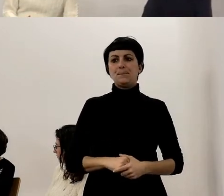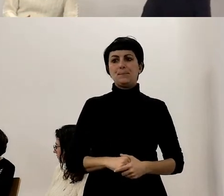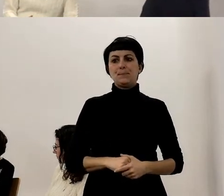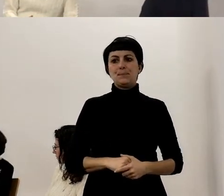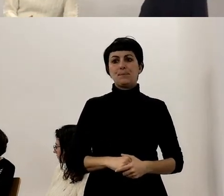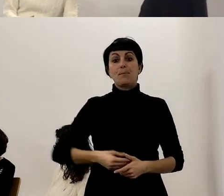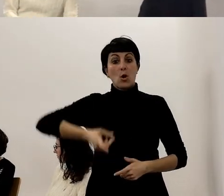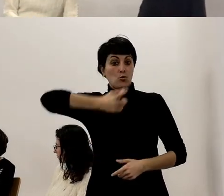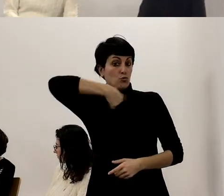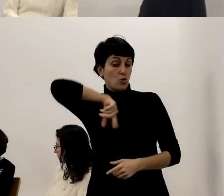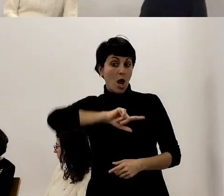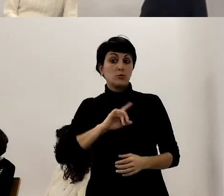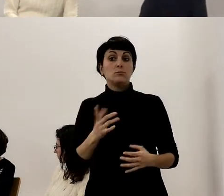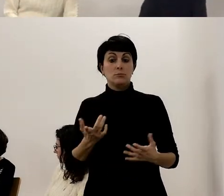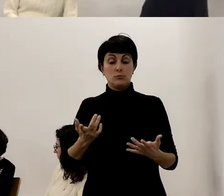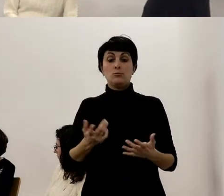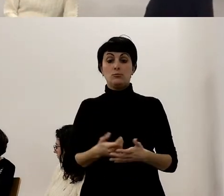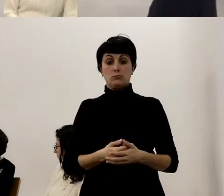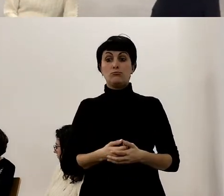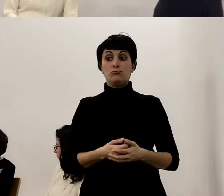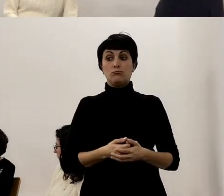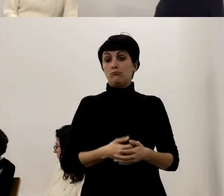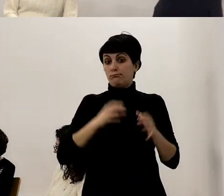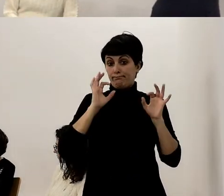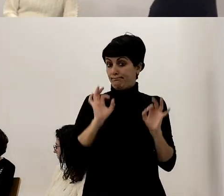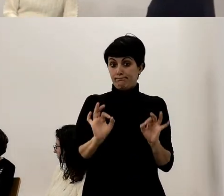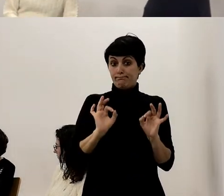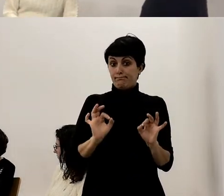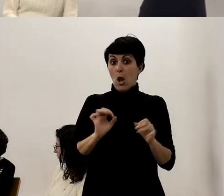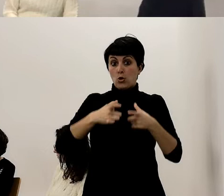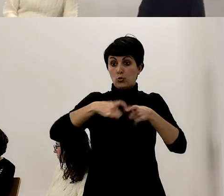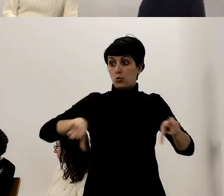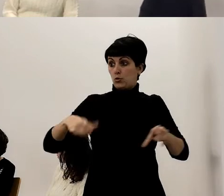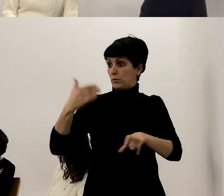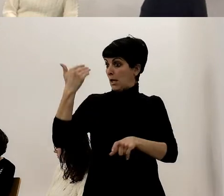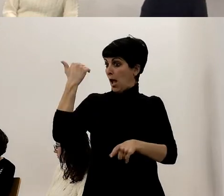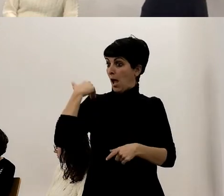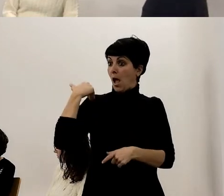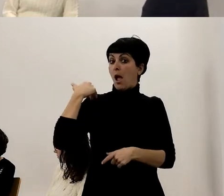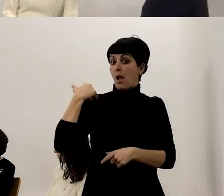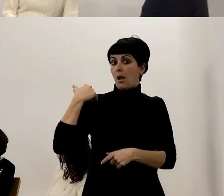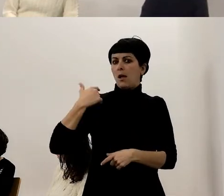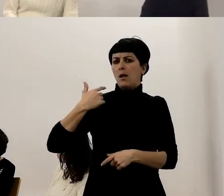Nosaltres, això, o sigui, es va mirar a l'última junta, no?